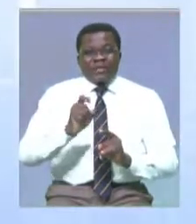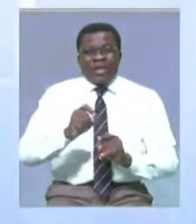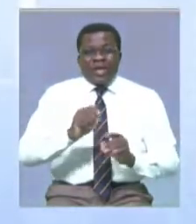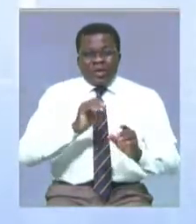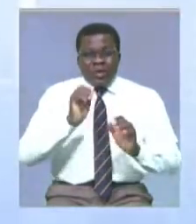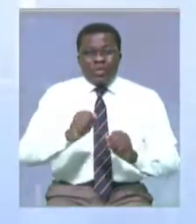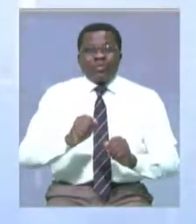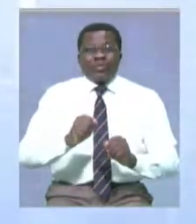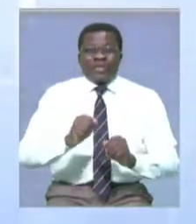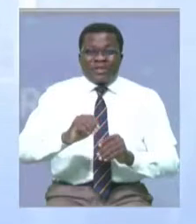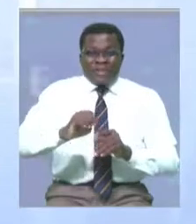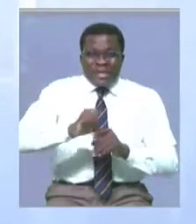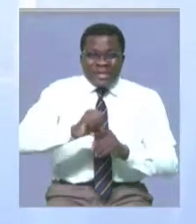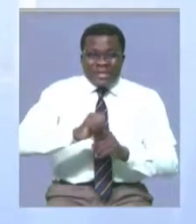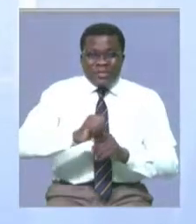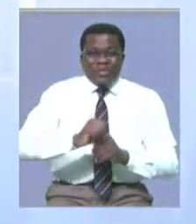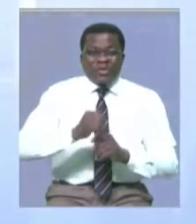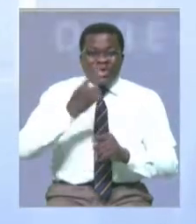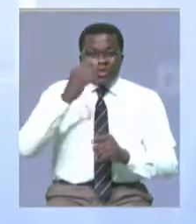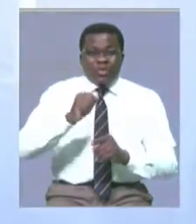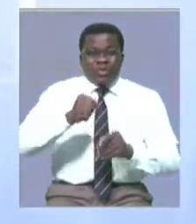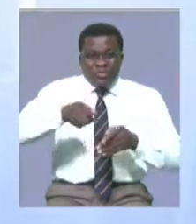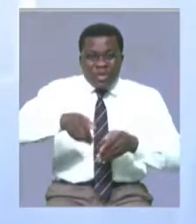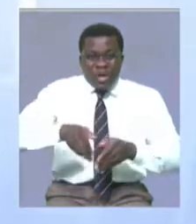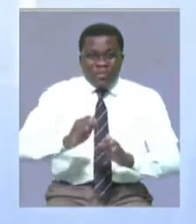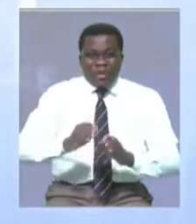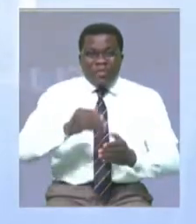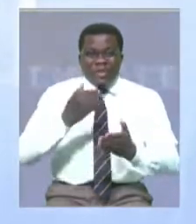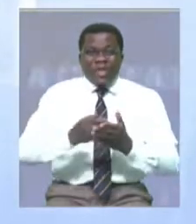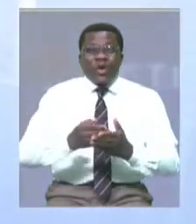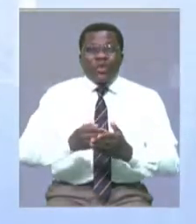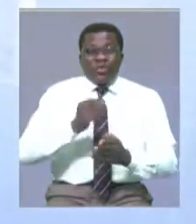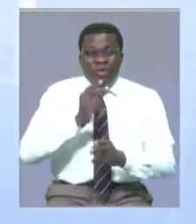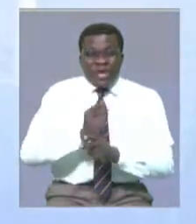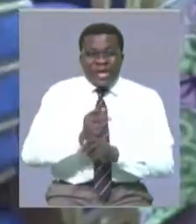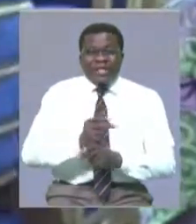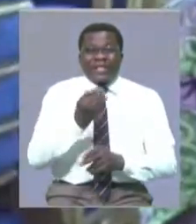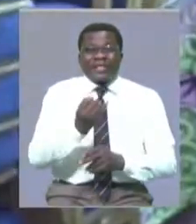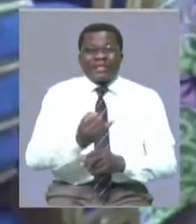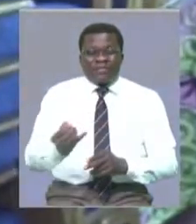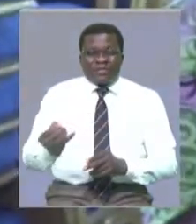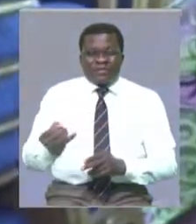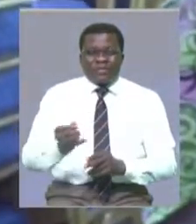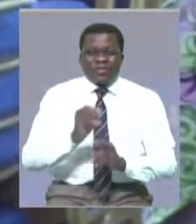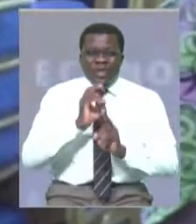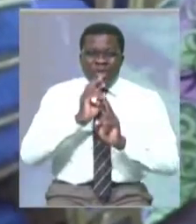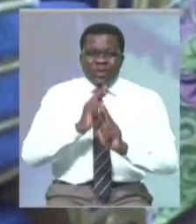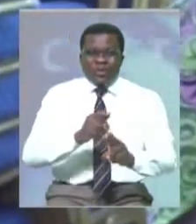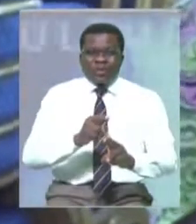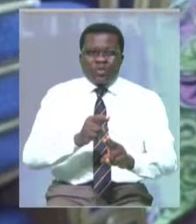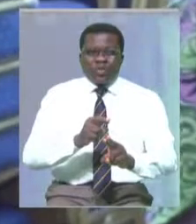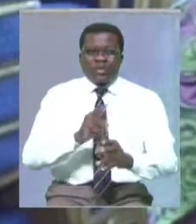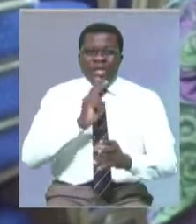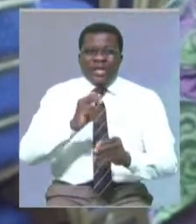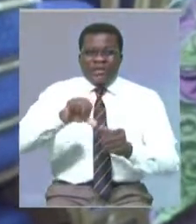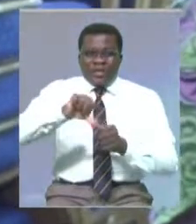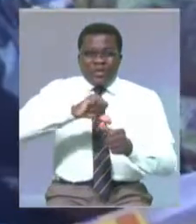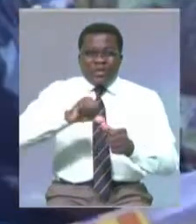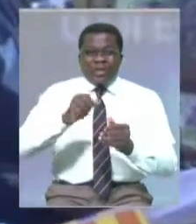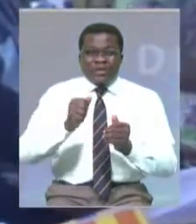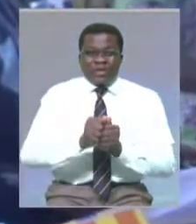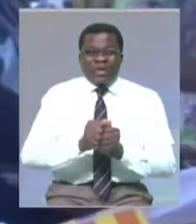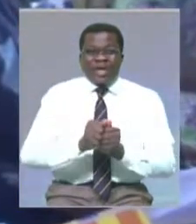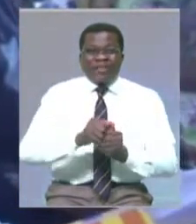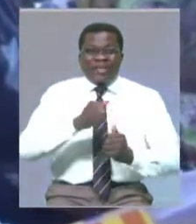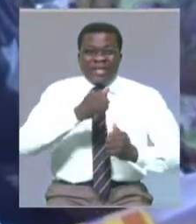de cette tasse pour pouvoir permettre un bon entretien de ces infrastructures. En réponse à la franche collaboration avec